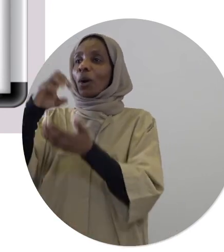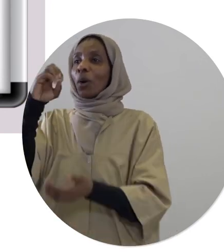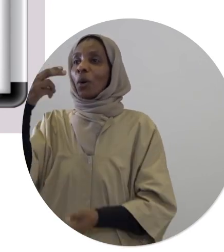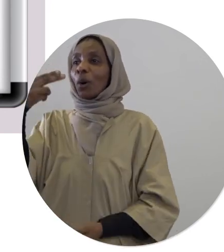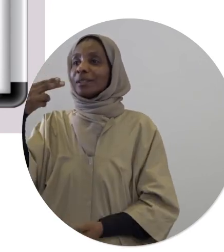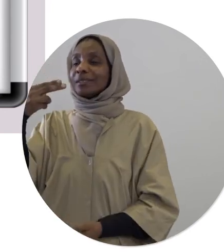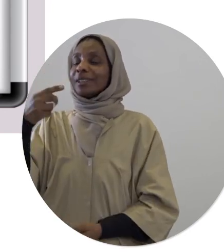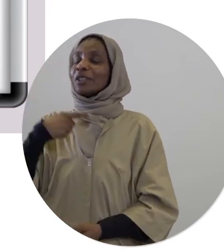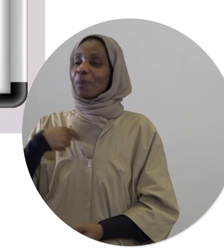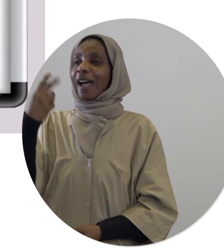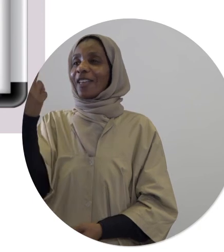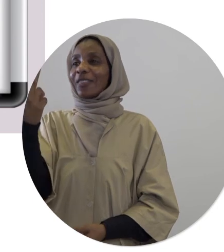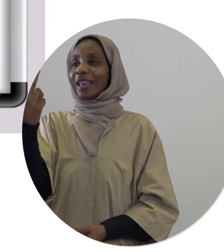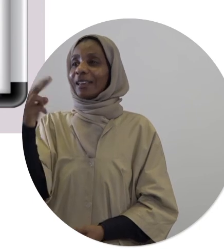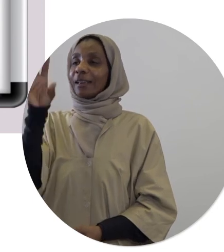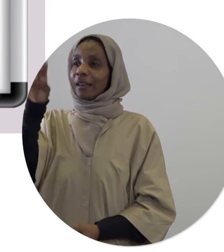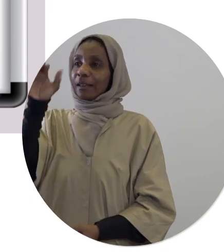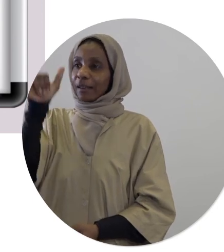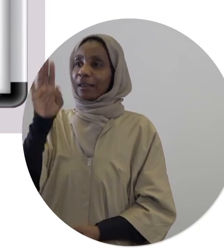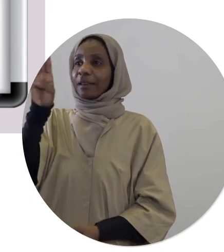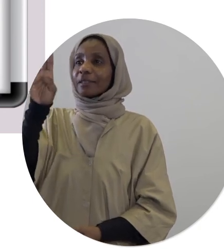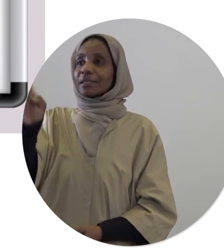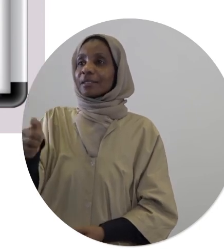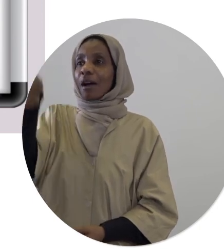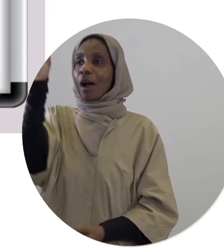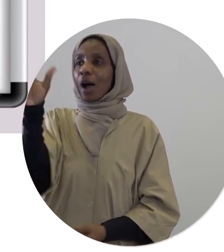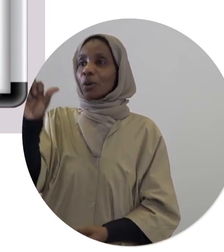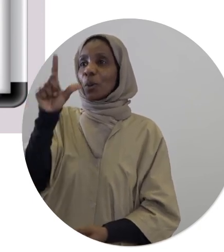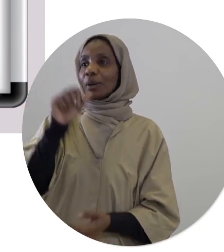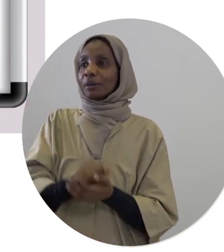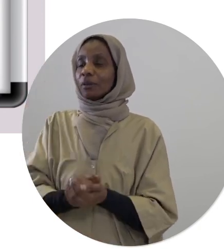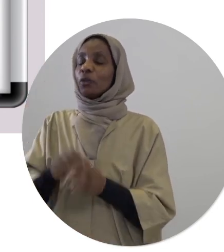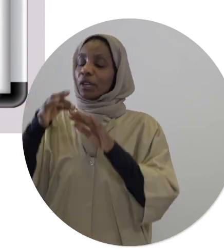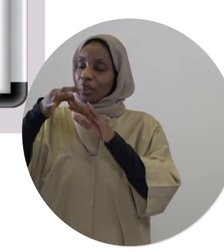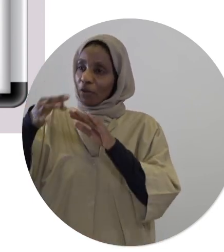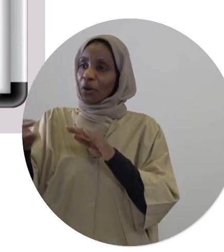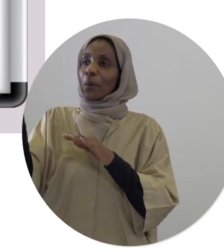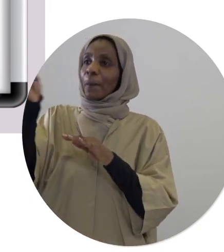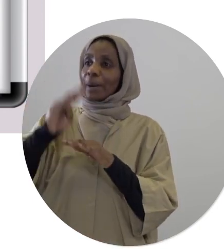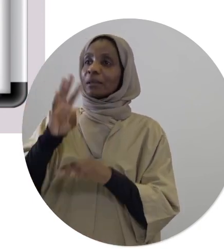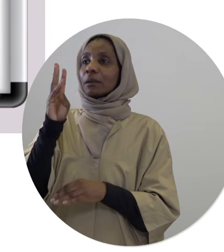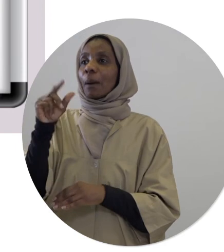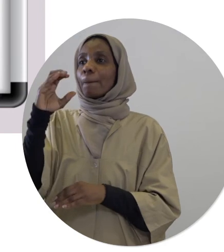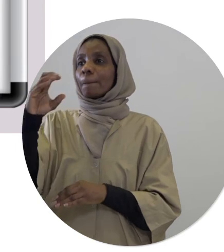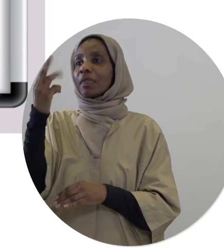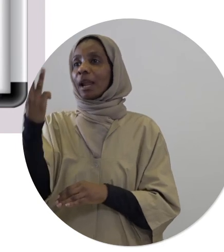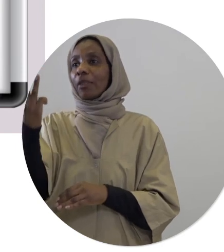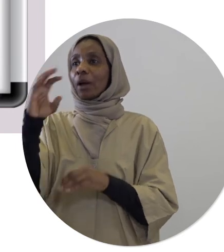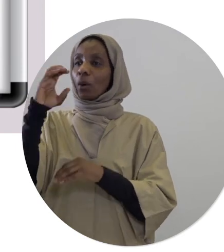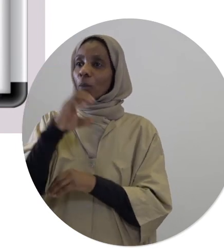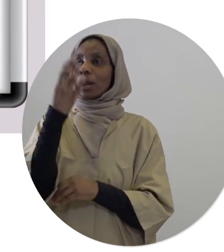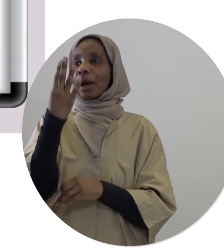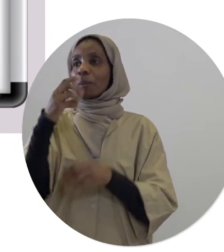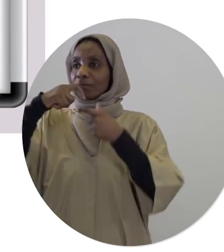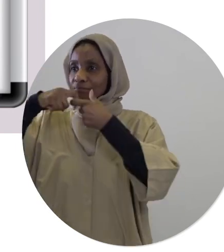الهيدروكسيل 2 هيكسانول. هناك تفرعات على الكربونة رقم 3 والكربونة رقم